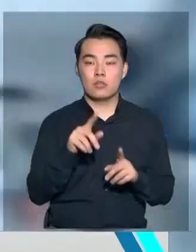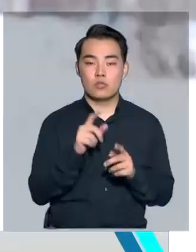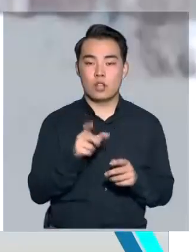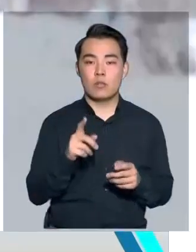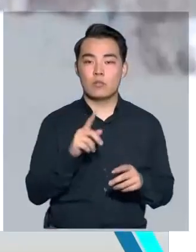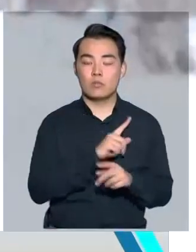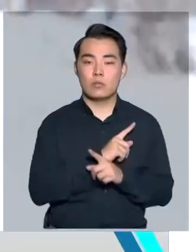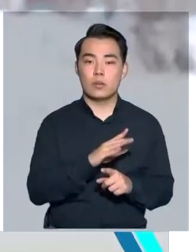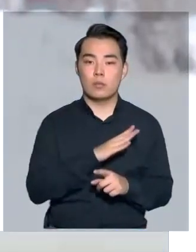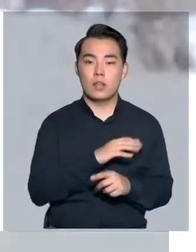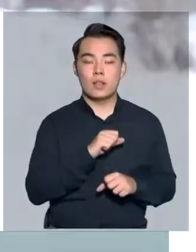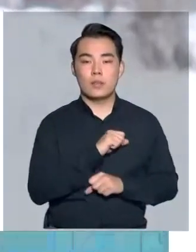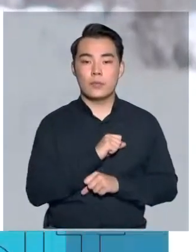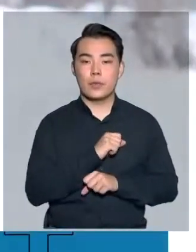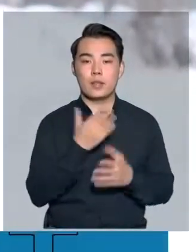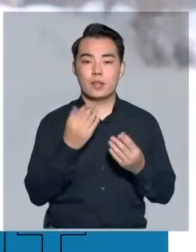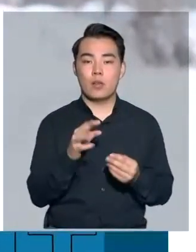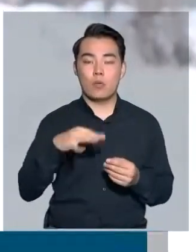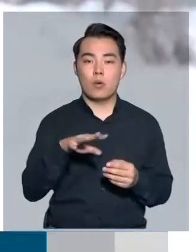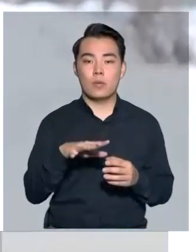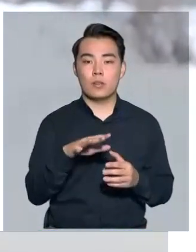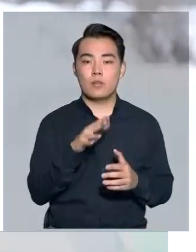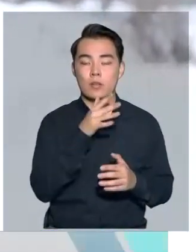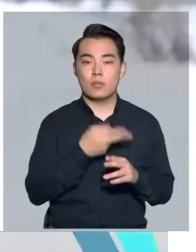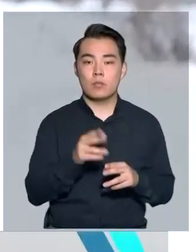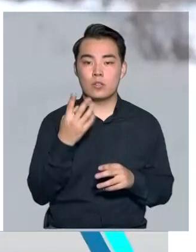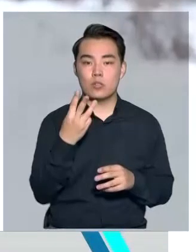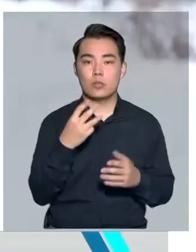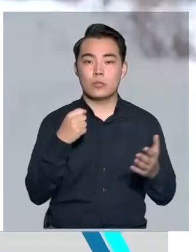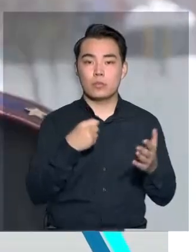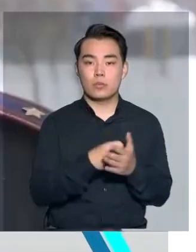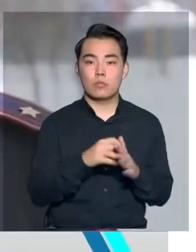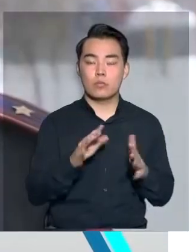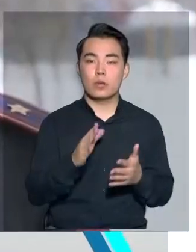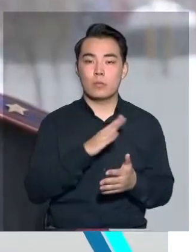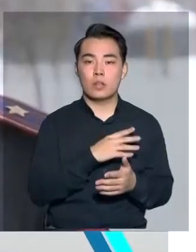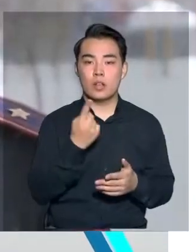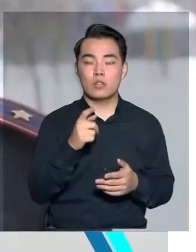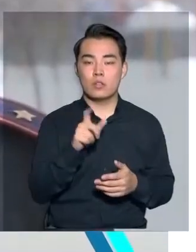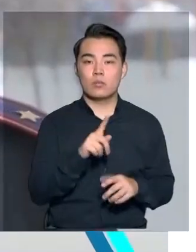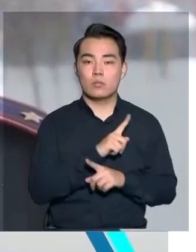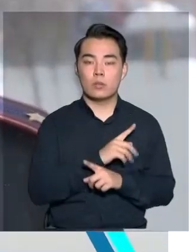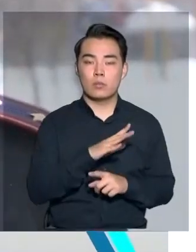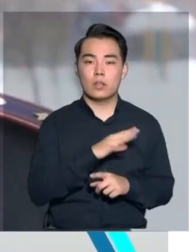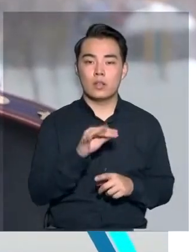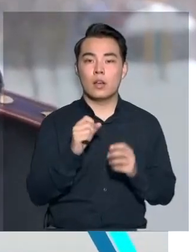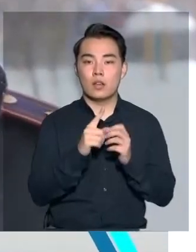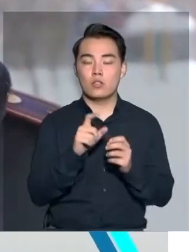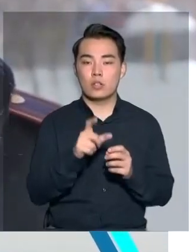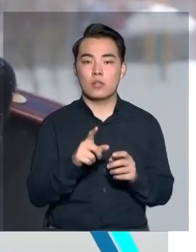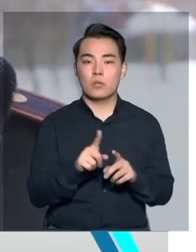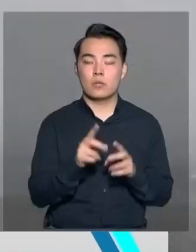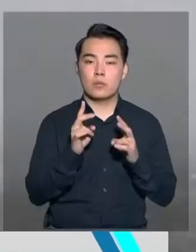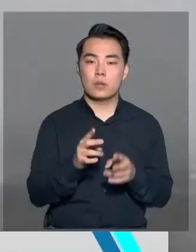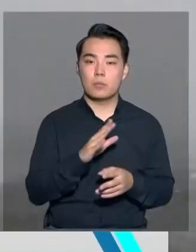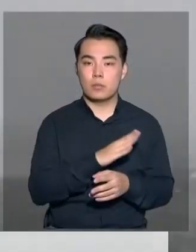жұмды. Демалыс күндері облыс аумағында 3 жол көлік оқиғасы тіркелді. Адам қайтыс болды және 11 адам жарақат